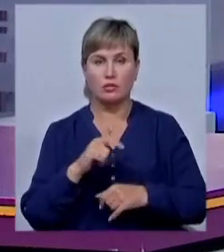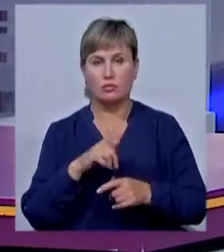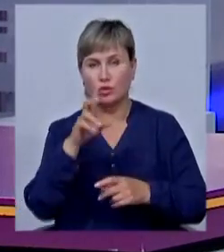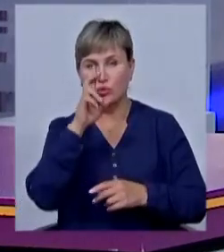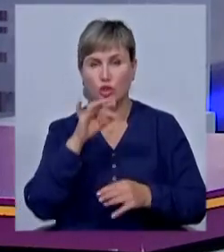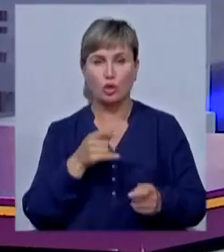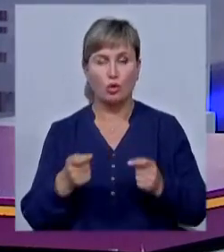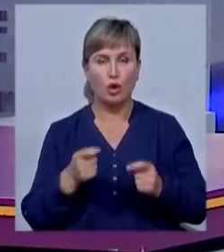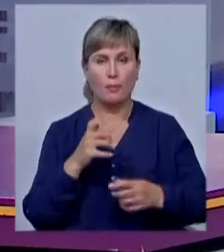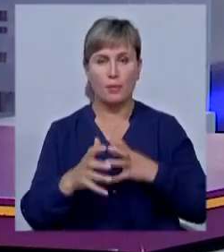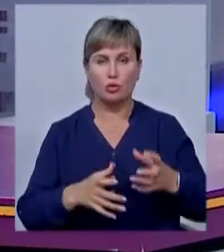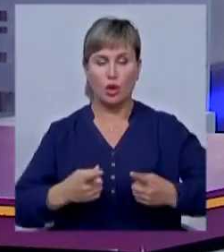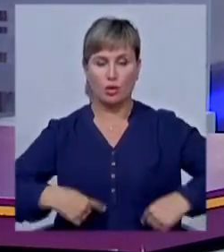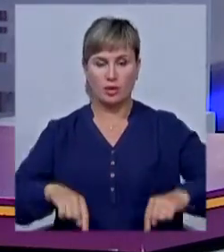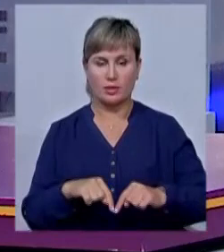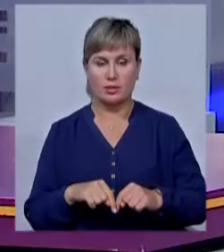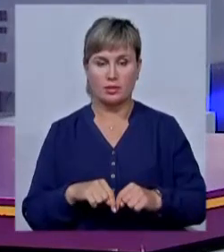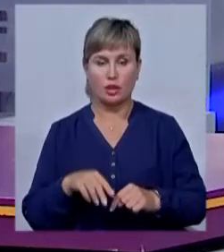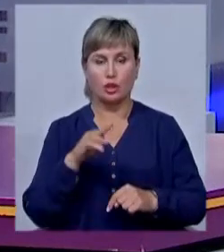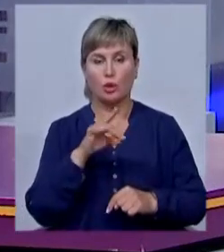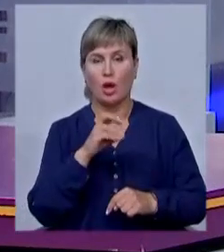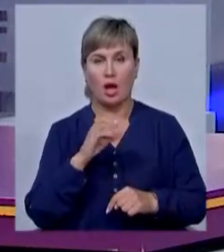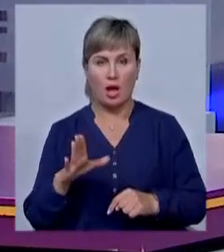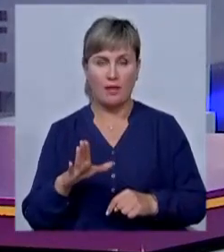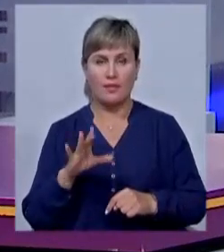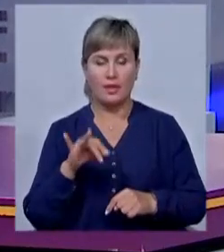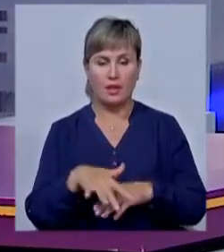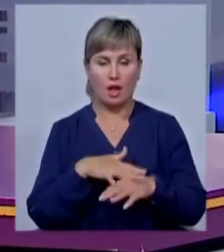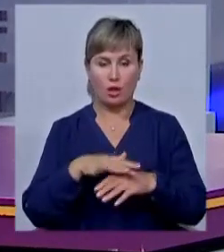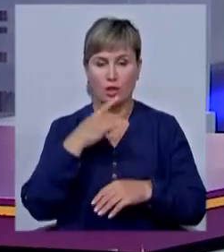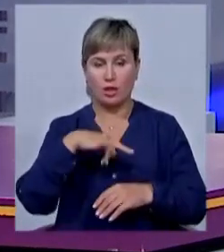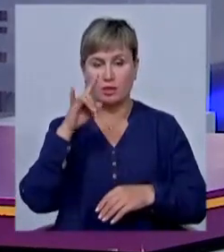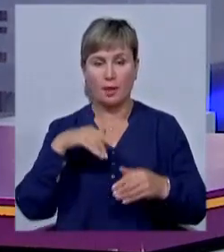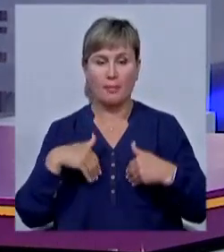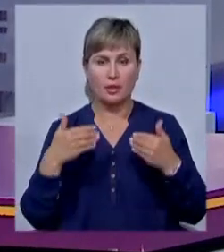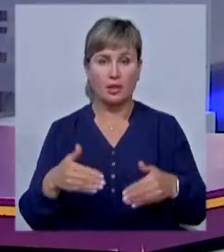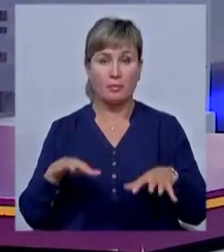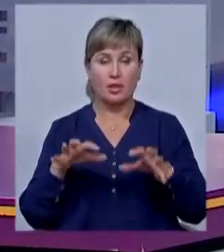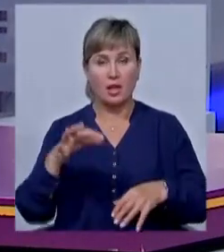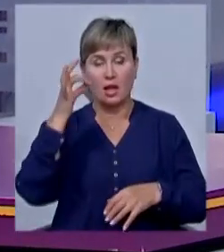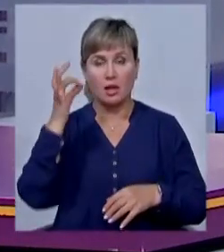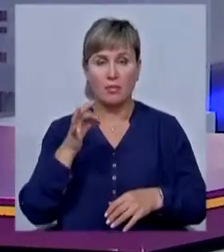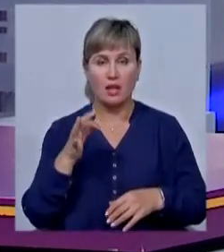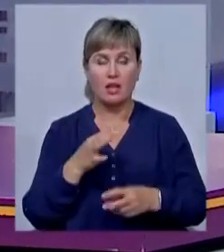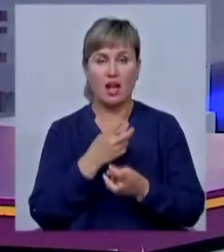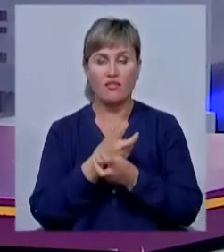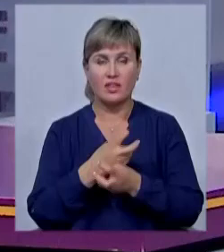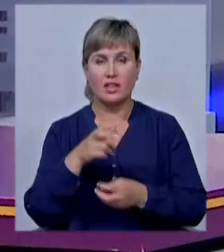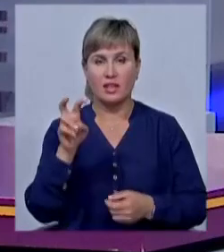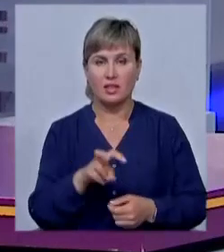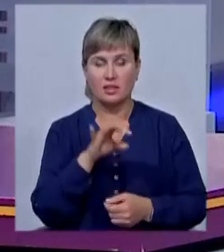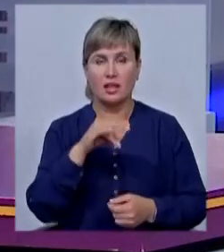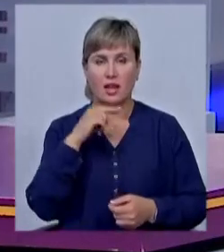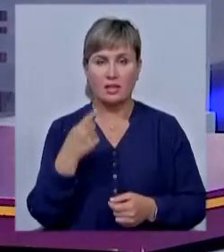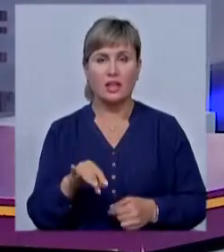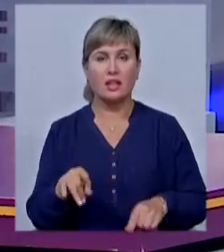руководители международных организаций. Касым-Жомарт Токаева и народ Казахстана поздравили президенты Германии, Австрии, Кыргызстана и России, а